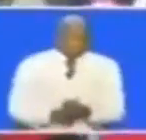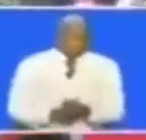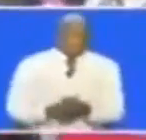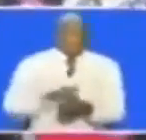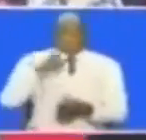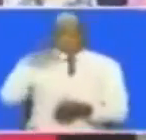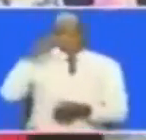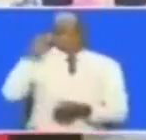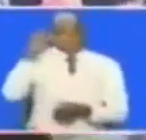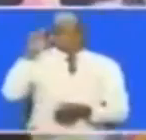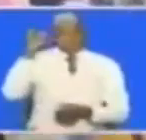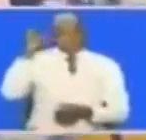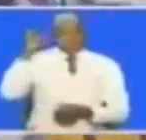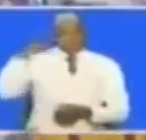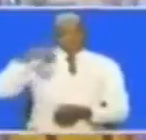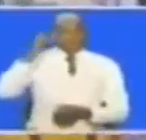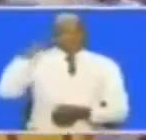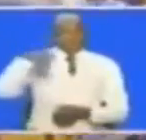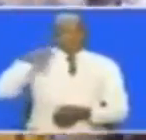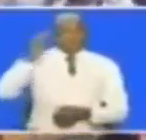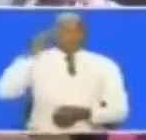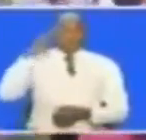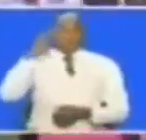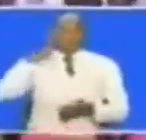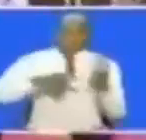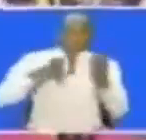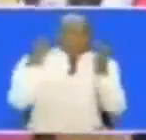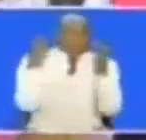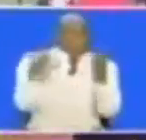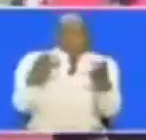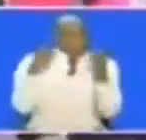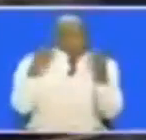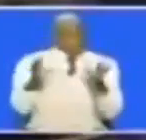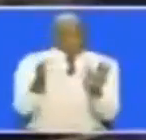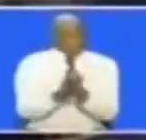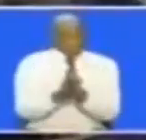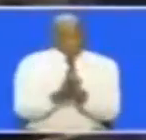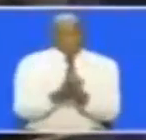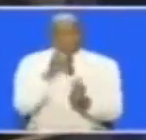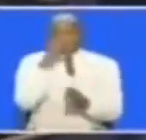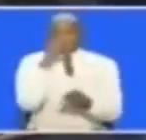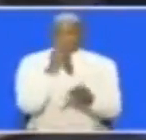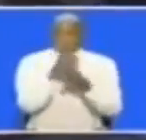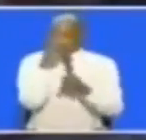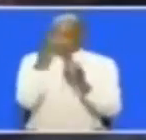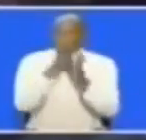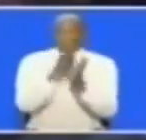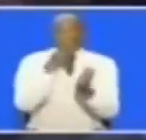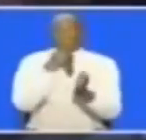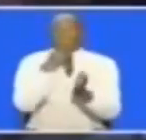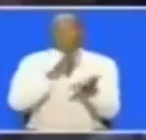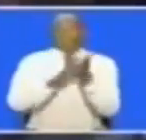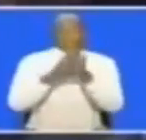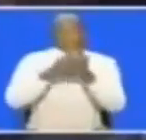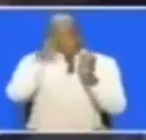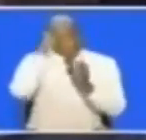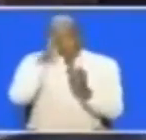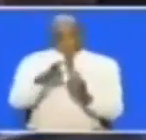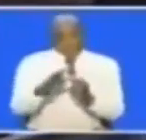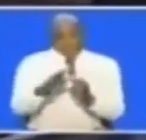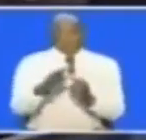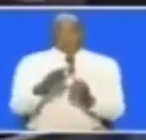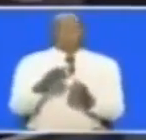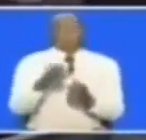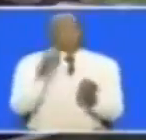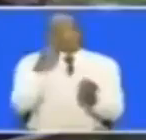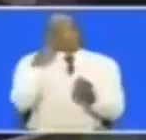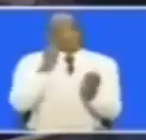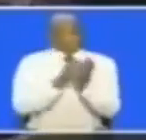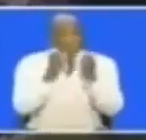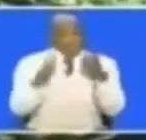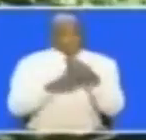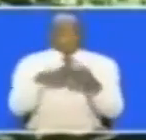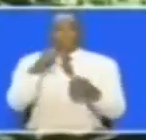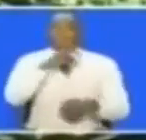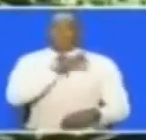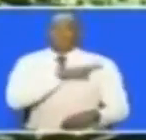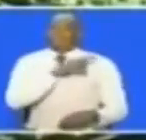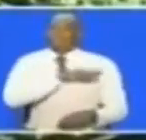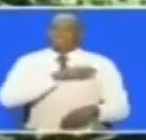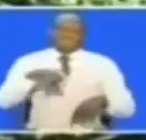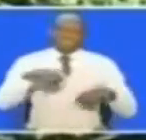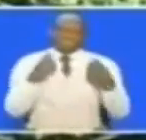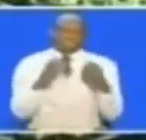amedai pia kwamba msukumo wa maseneta wengi wa mwaka 2013 kuwania ugavana mwaka 2017 ni wa